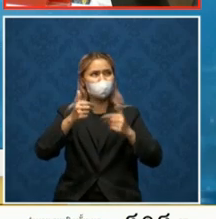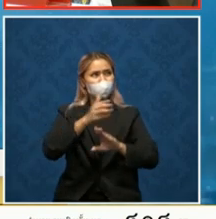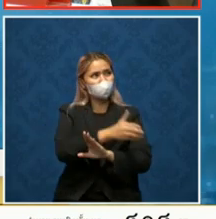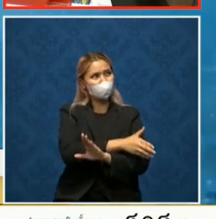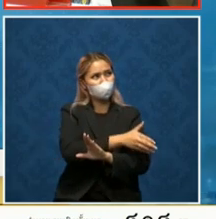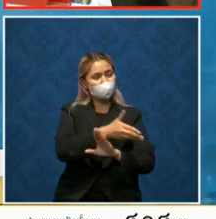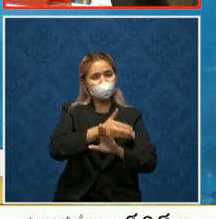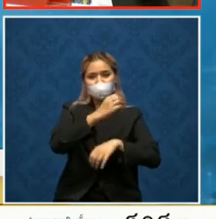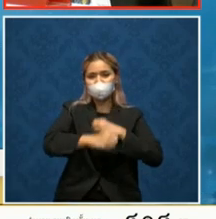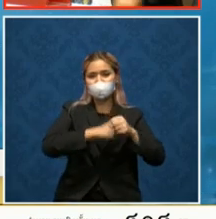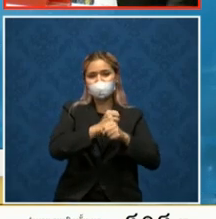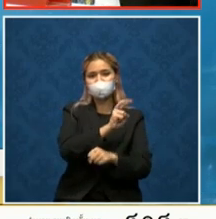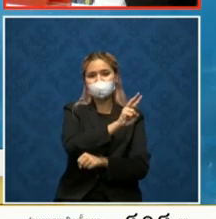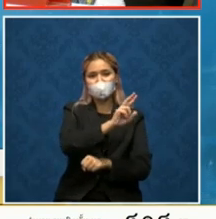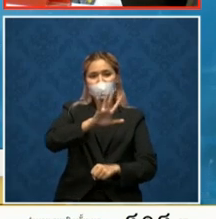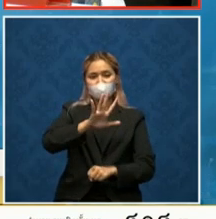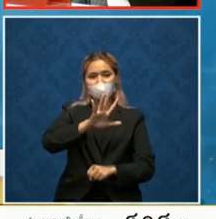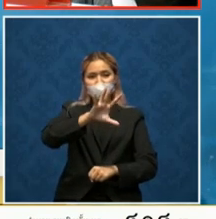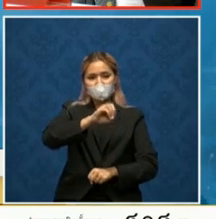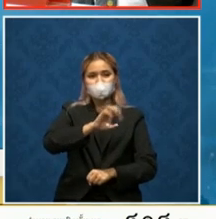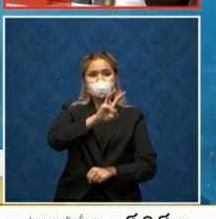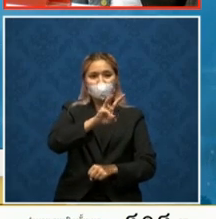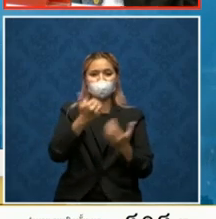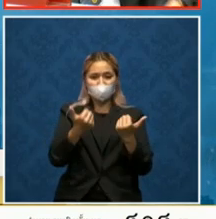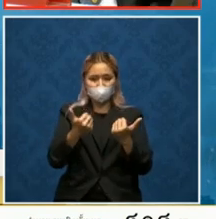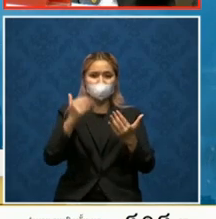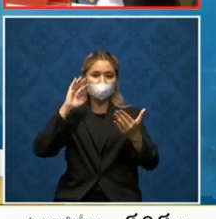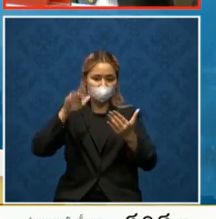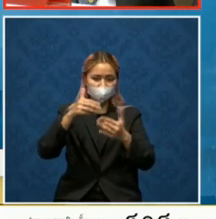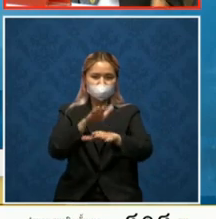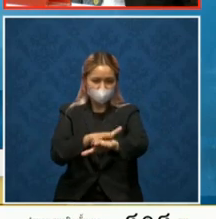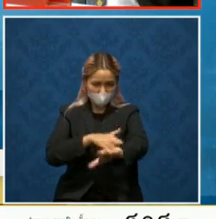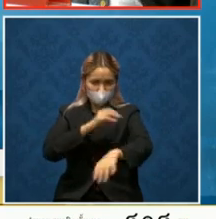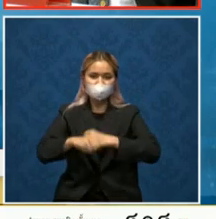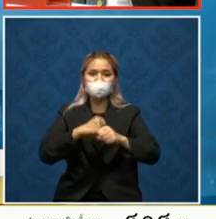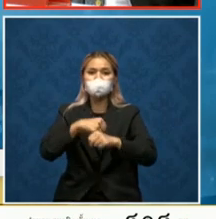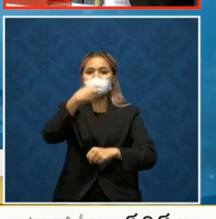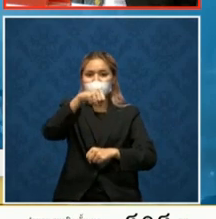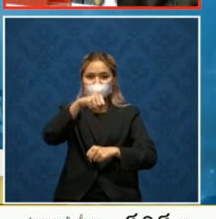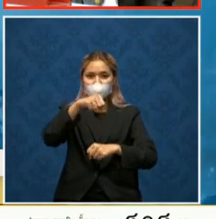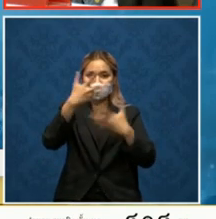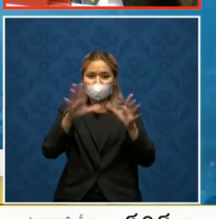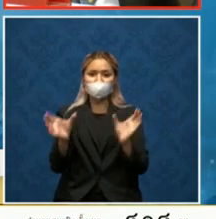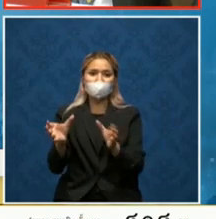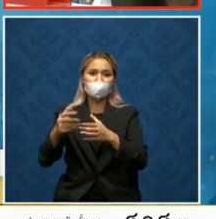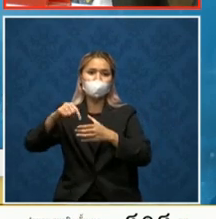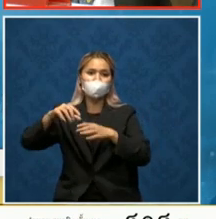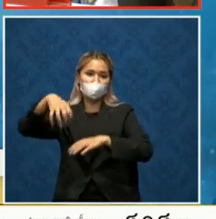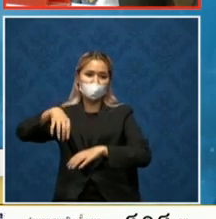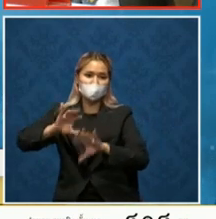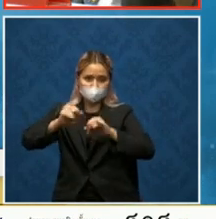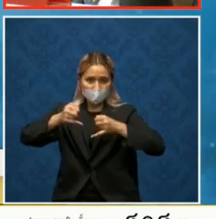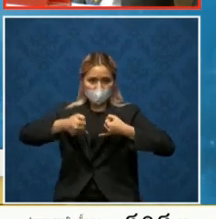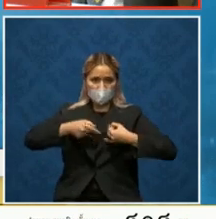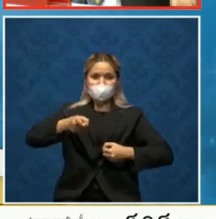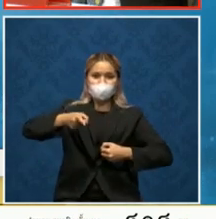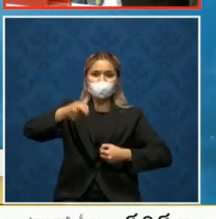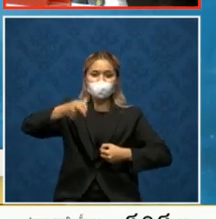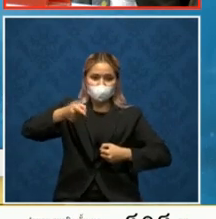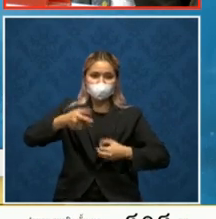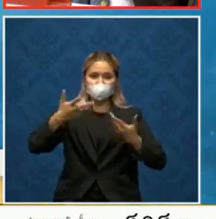ปี 2556 10ปีแล้วครับกลุ่มทุนยังอยู่ผมไปถ่ายภาพแล้วก็จับ